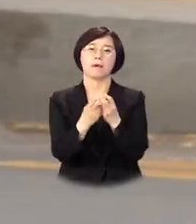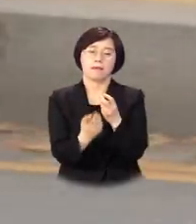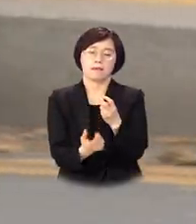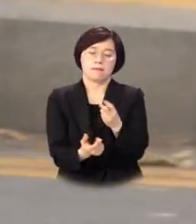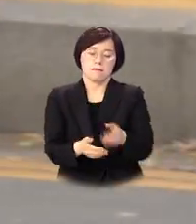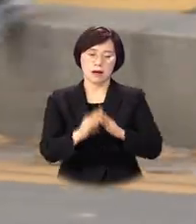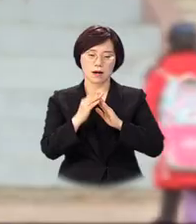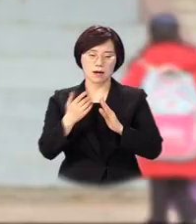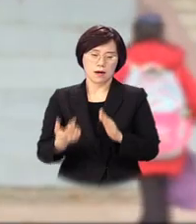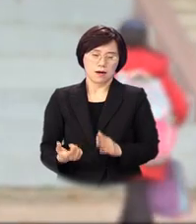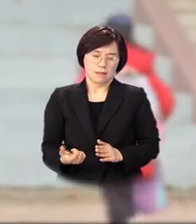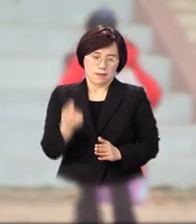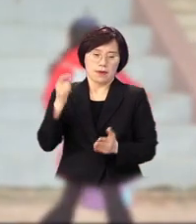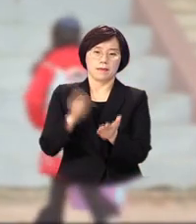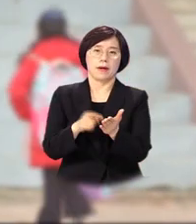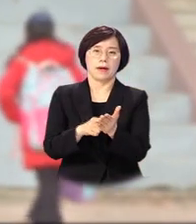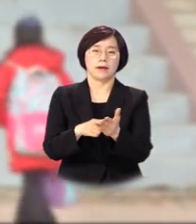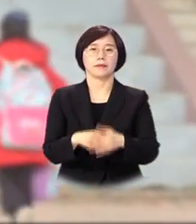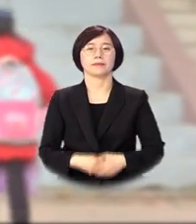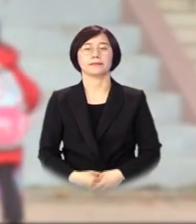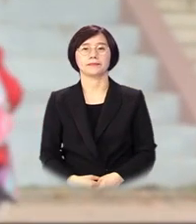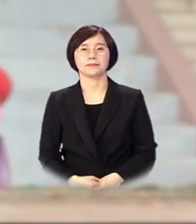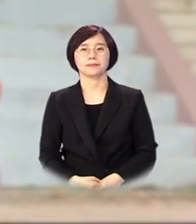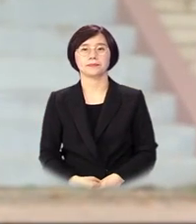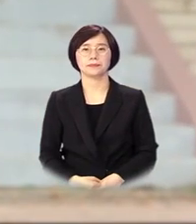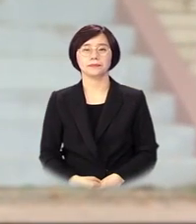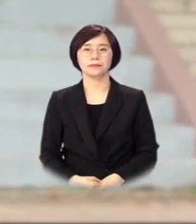시급하다는 지적입니다 tbc 하는 겁니다